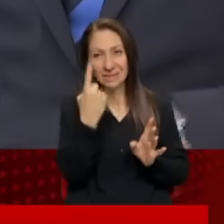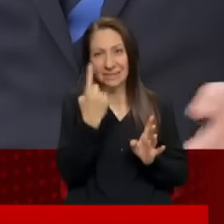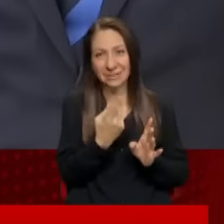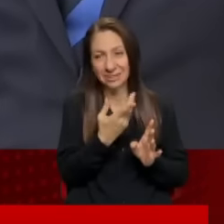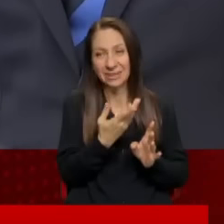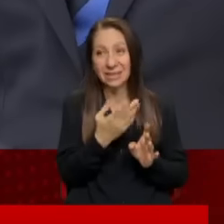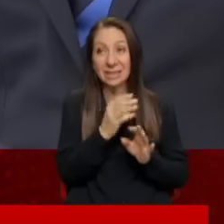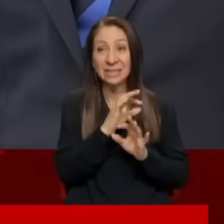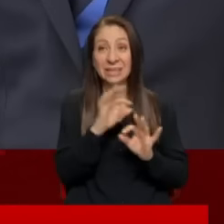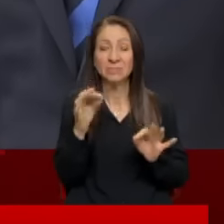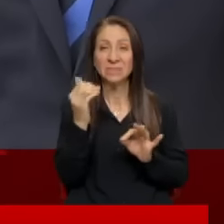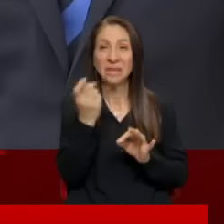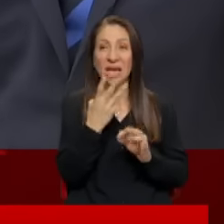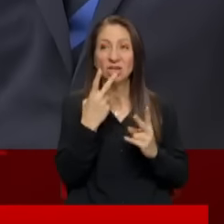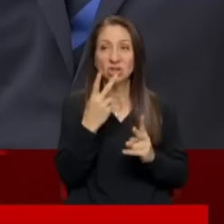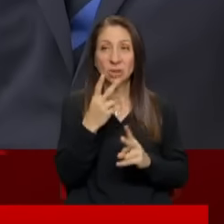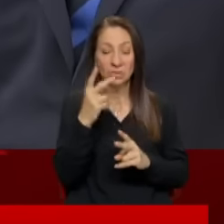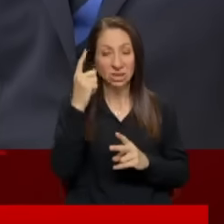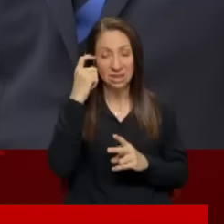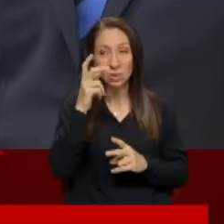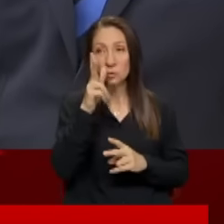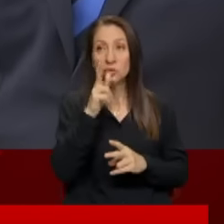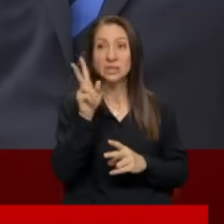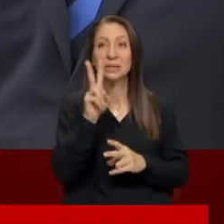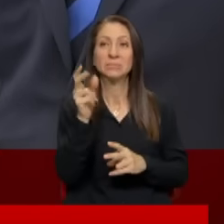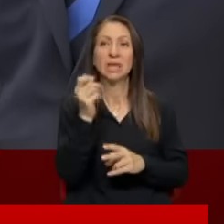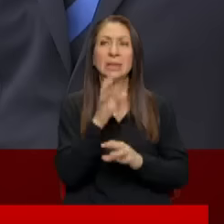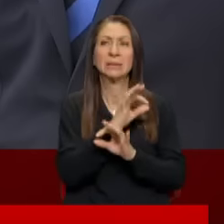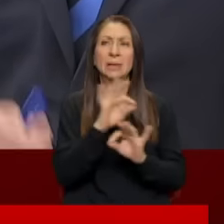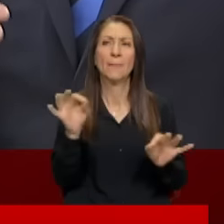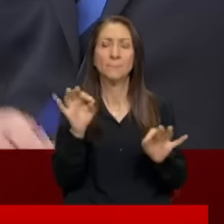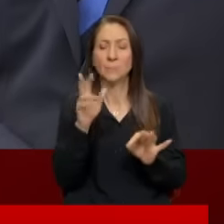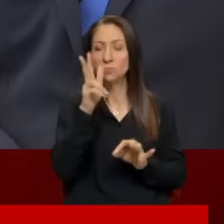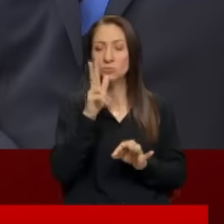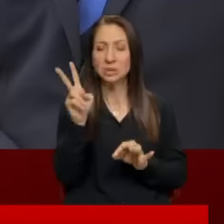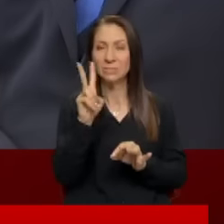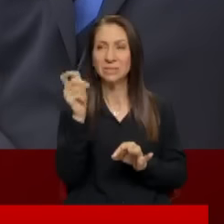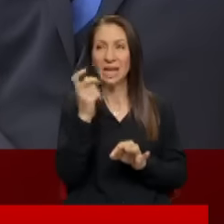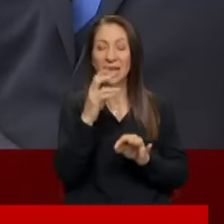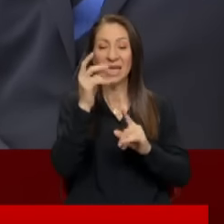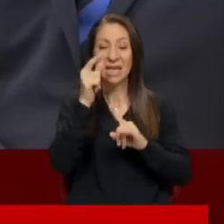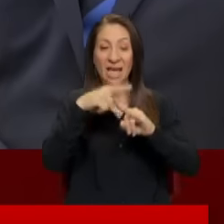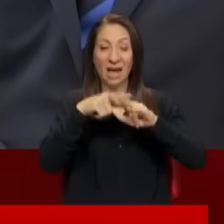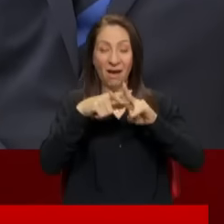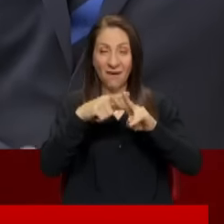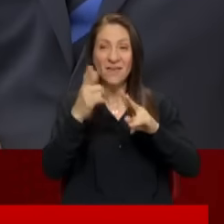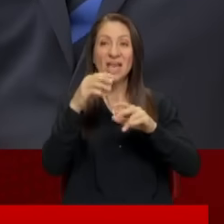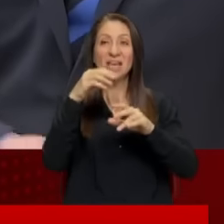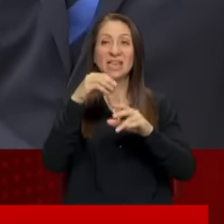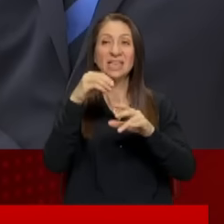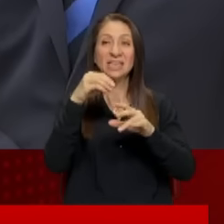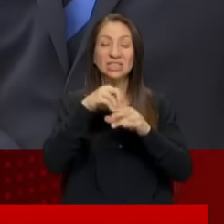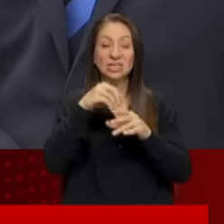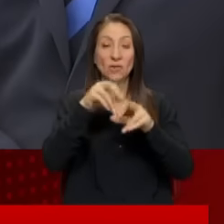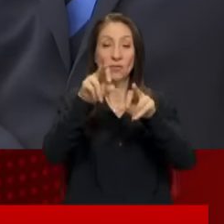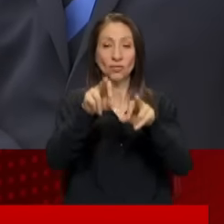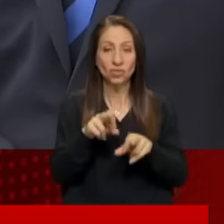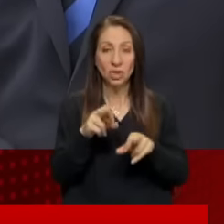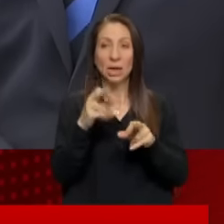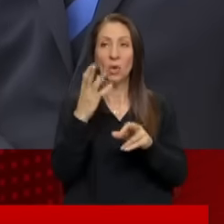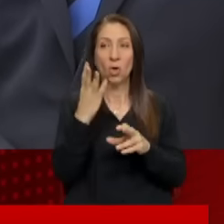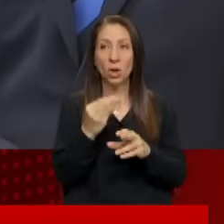Yani, tam sayıyı da açıklamış İsrail. 320 tane tam dökümle, yani 320 tane İHA ve içinde balistik füzeler ve kruz